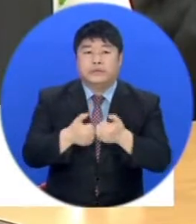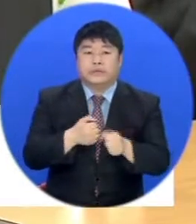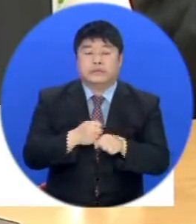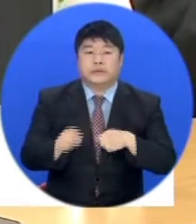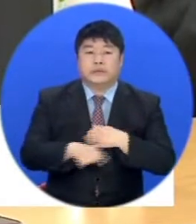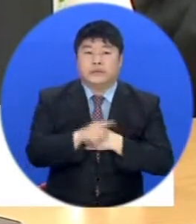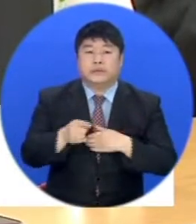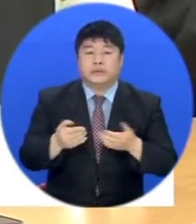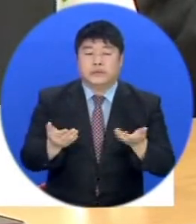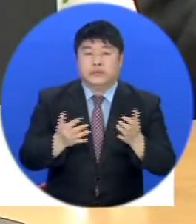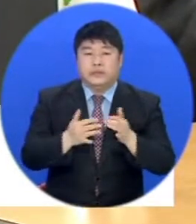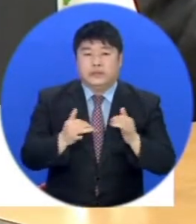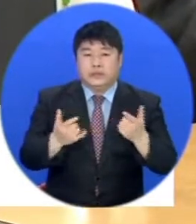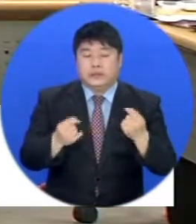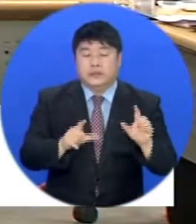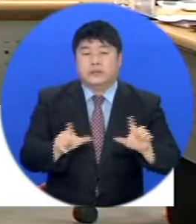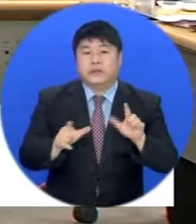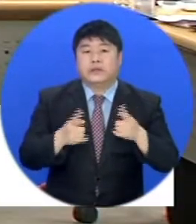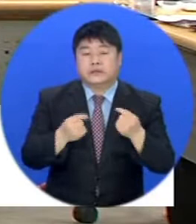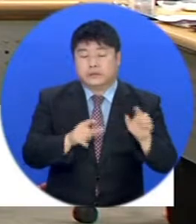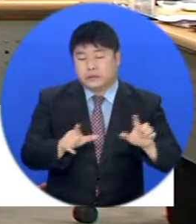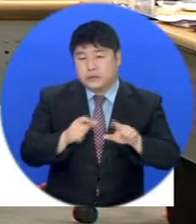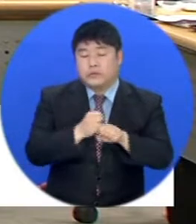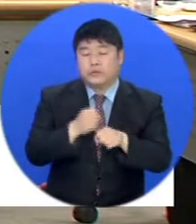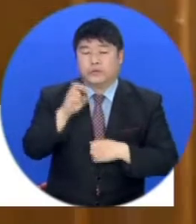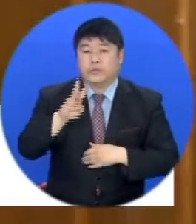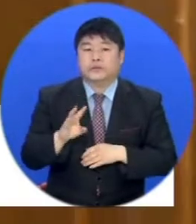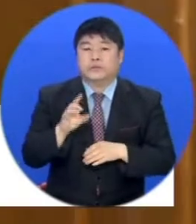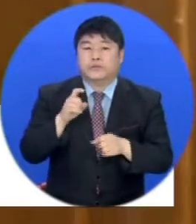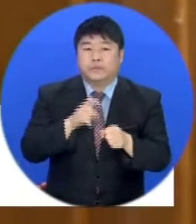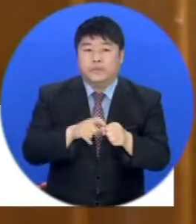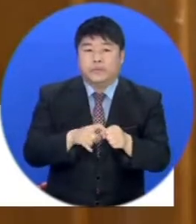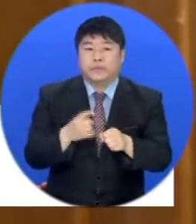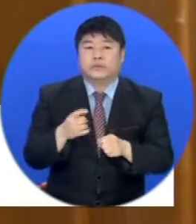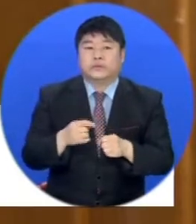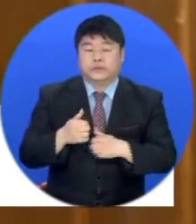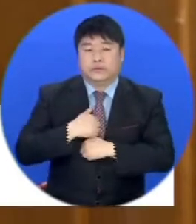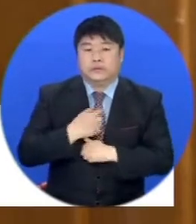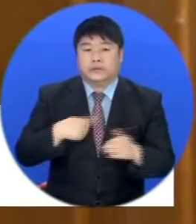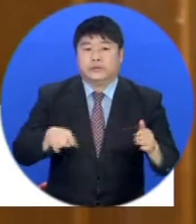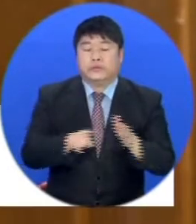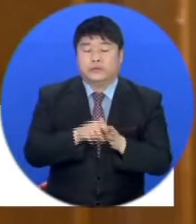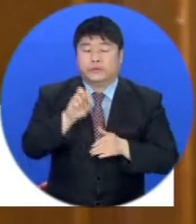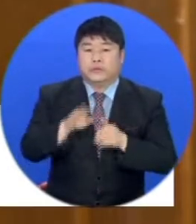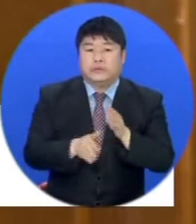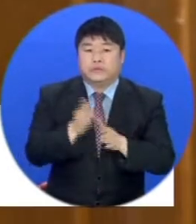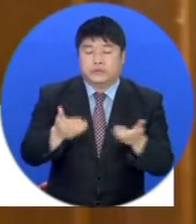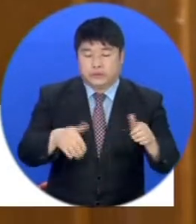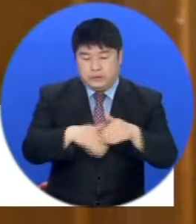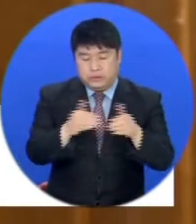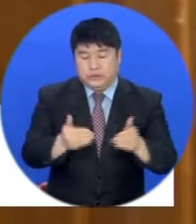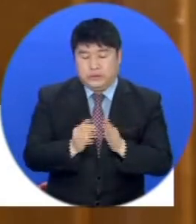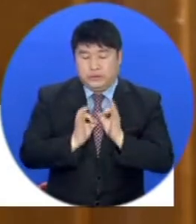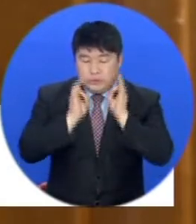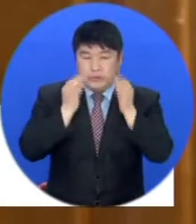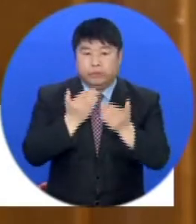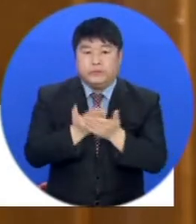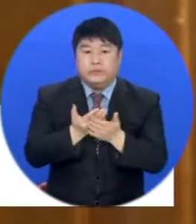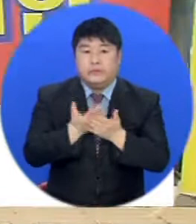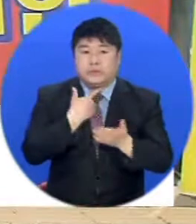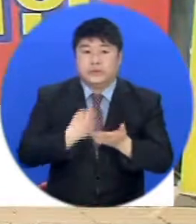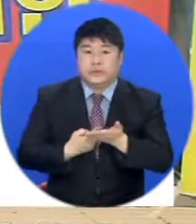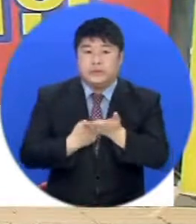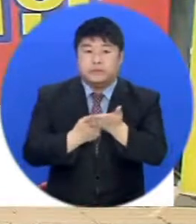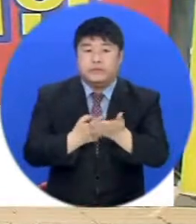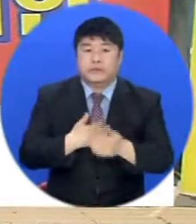이들은 노사상생이라는 광주형 일자리의 본래 취지가 지켜질 수 있도록 광주시와 노동계가 노력해달라고 요구할